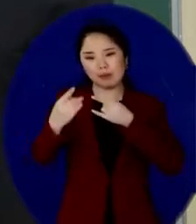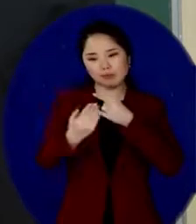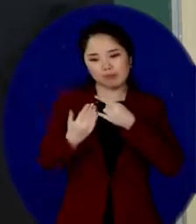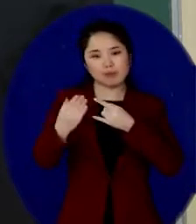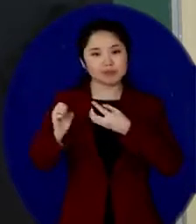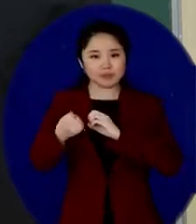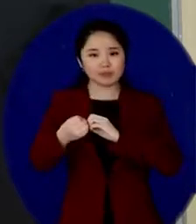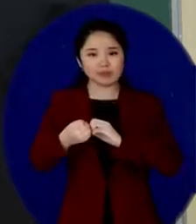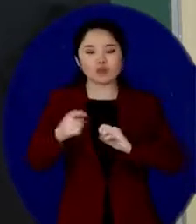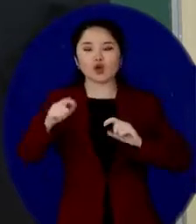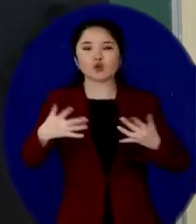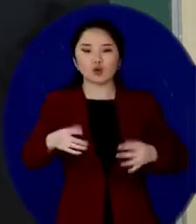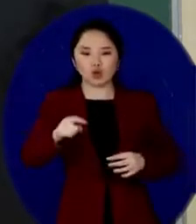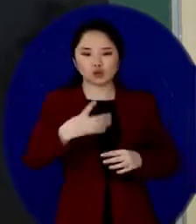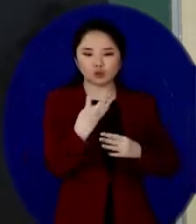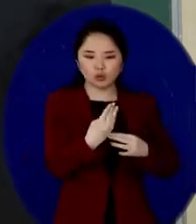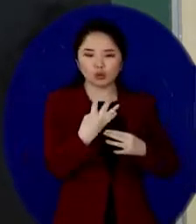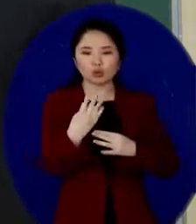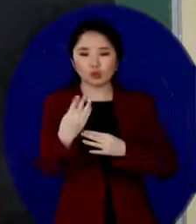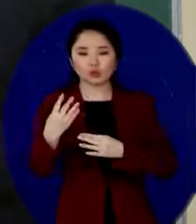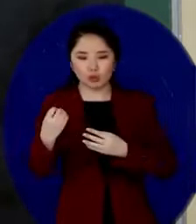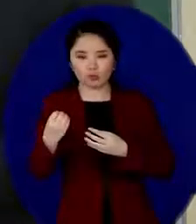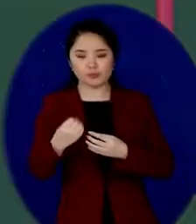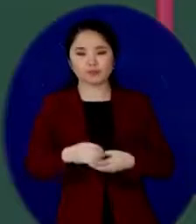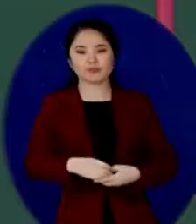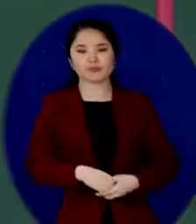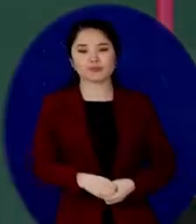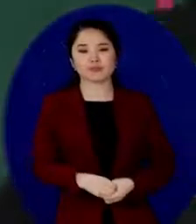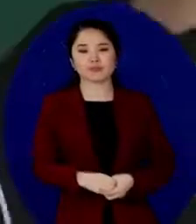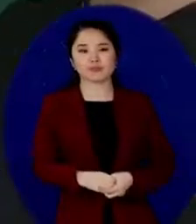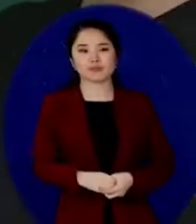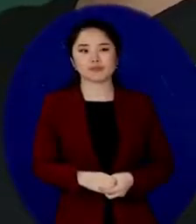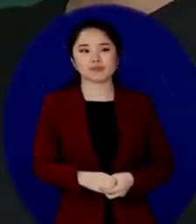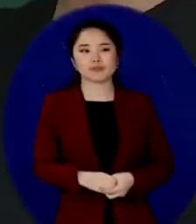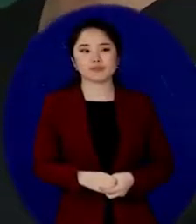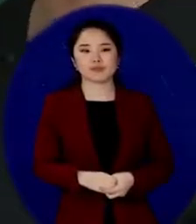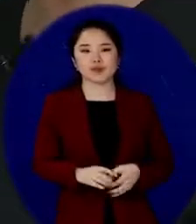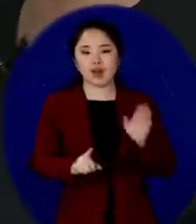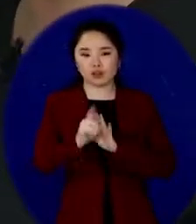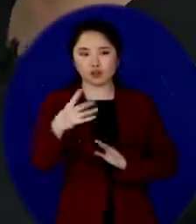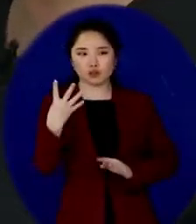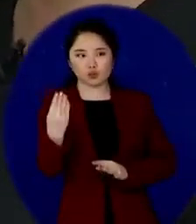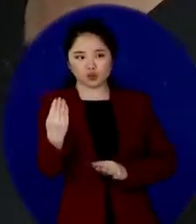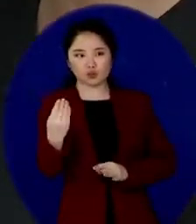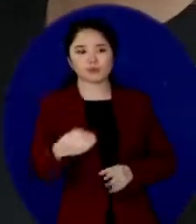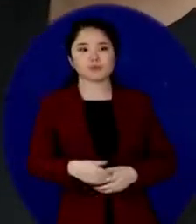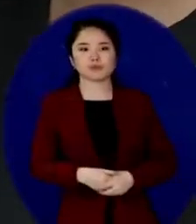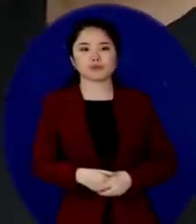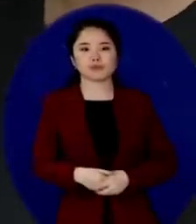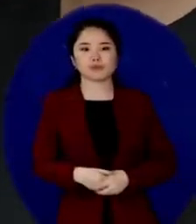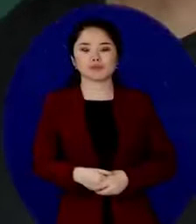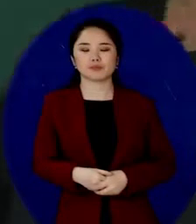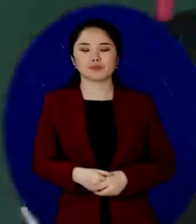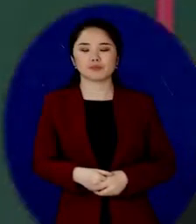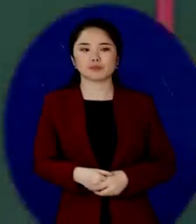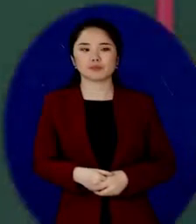Одоо бүгдээрээ 4 4-өөр хувая. За, эхний 4-ийг нэг